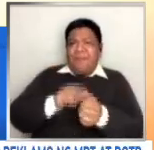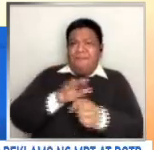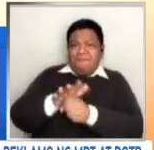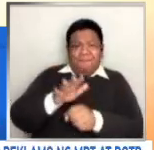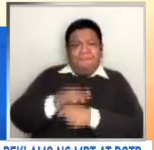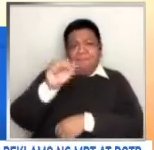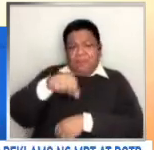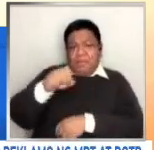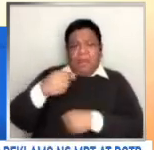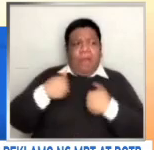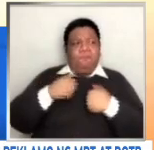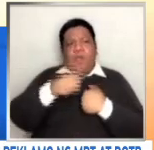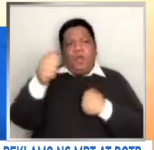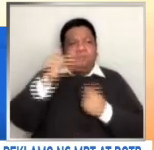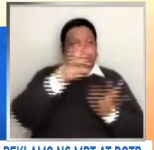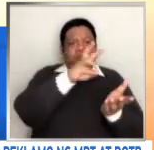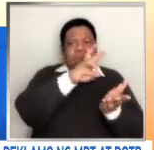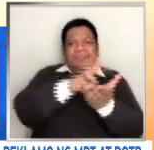agency ng gobyerno.